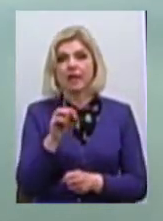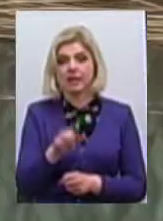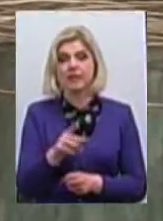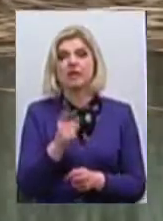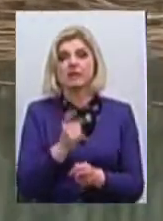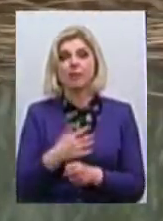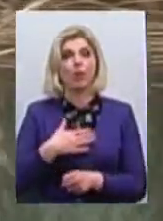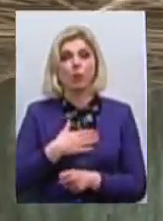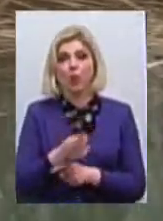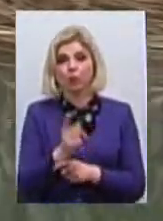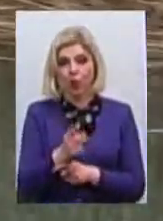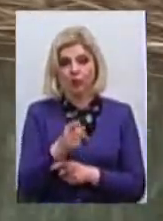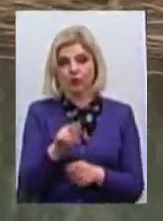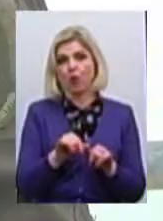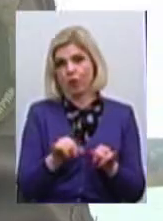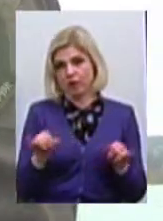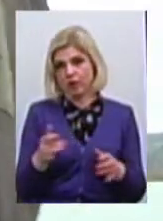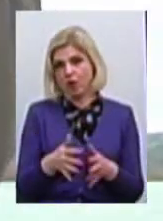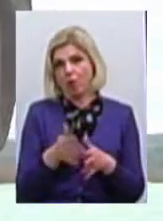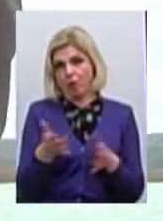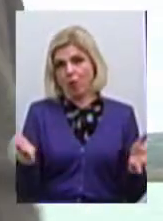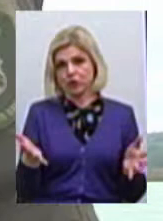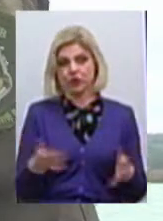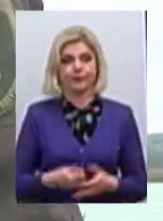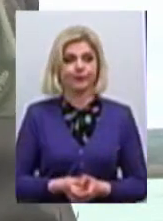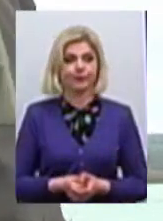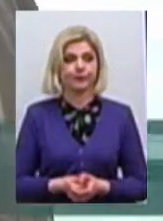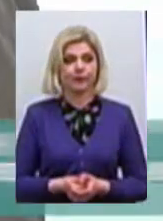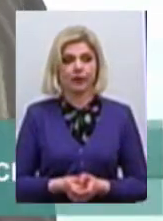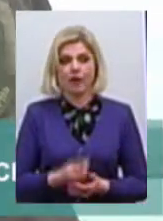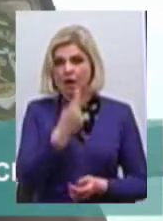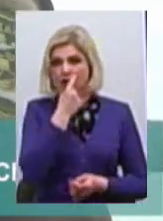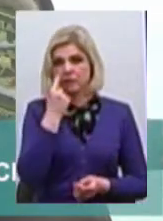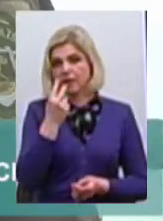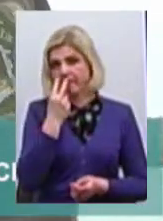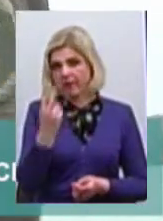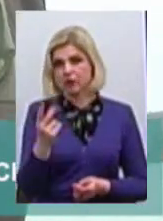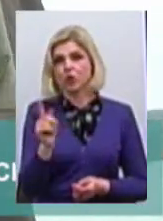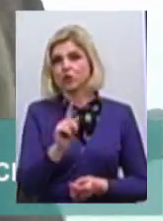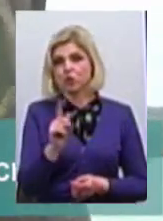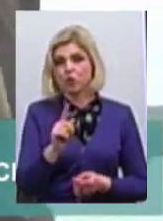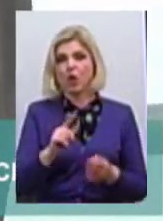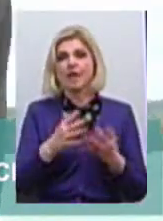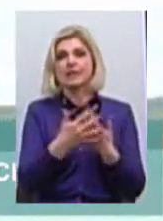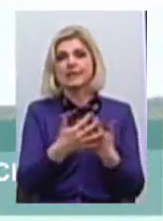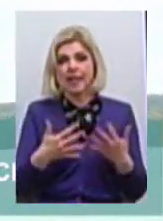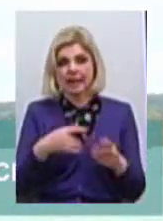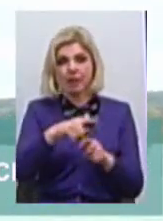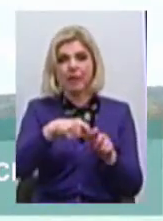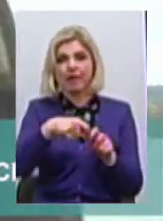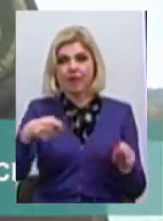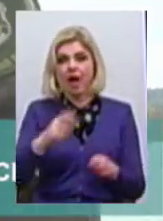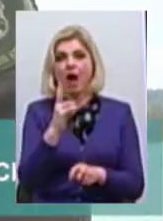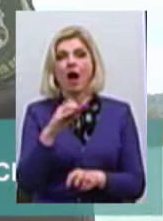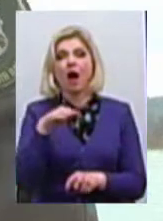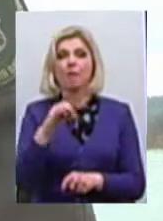любительської ловлі їх кількість збільшується. Видно візуально, що сіть прив'язана до камишу. Візуально можна побачити, що